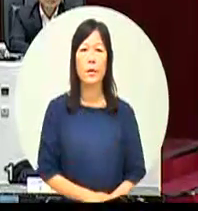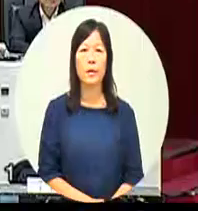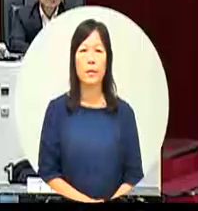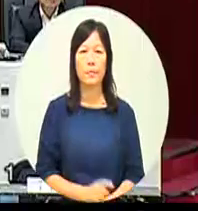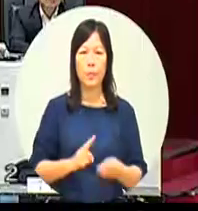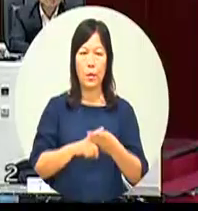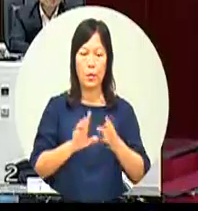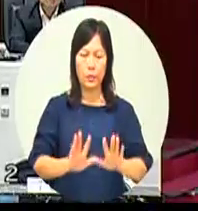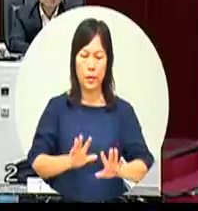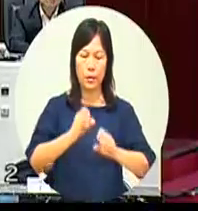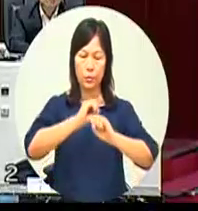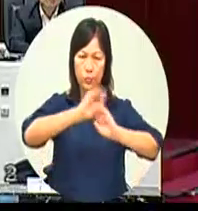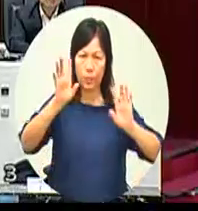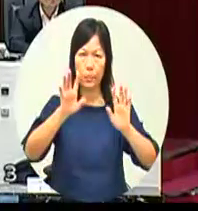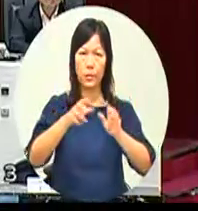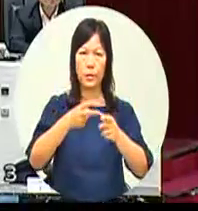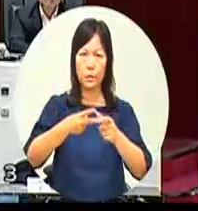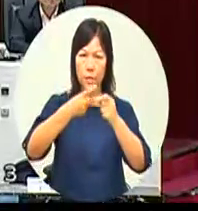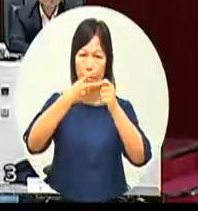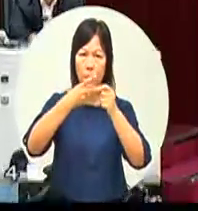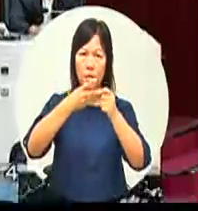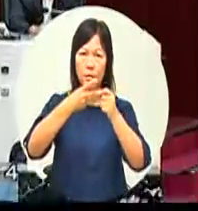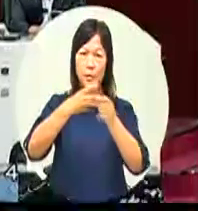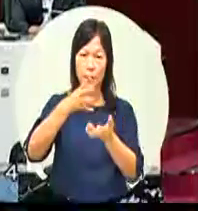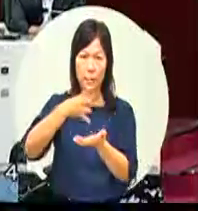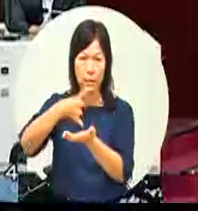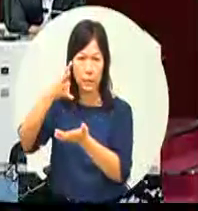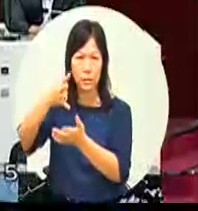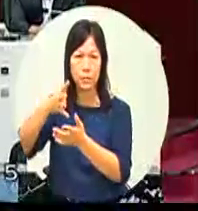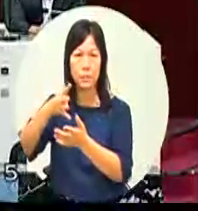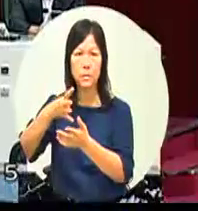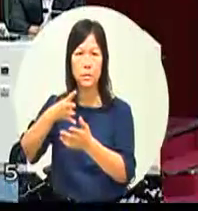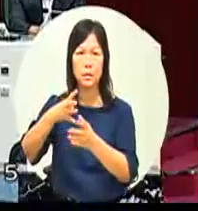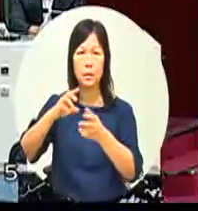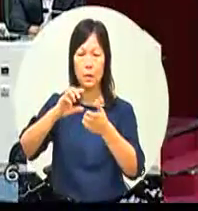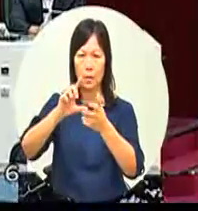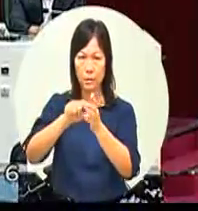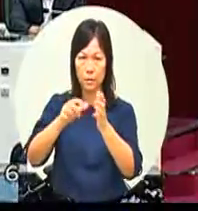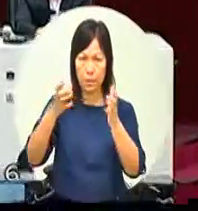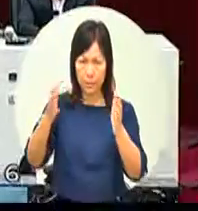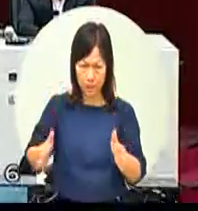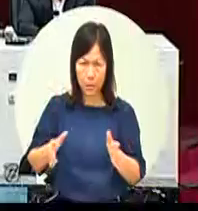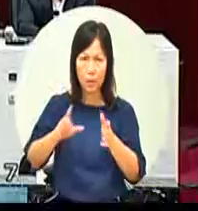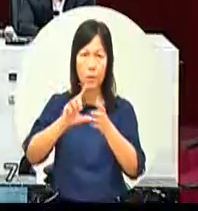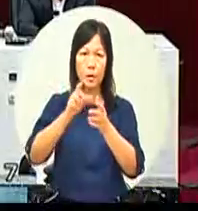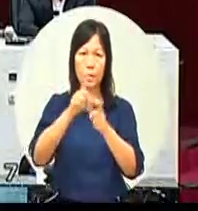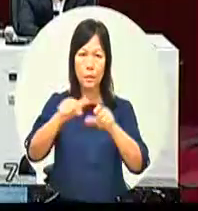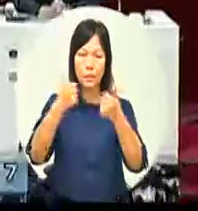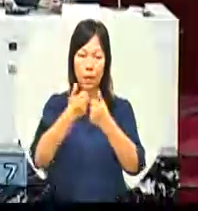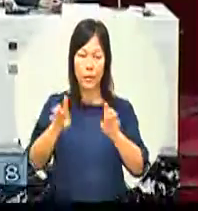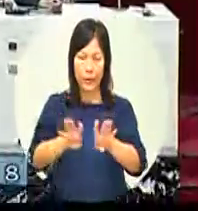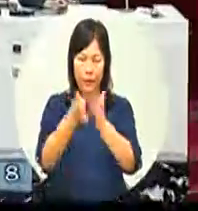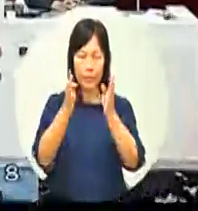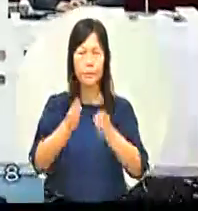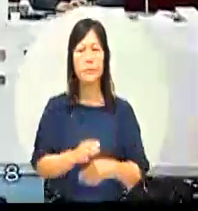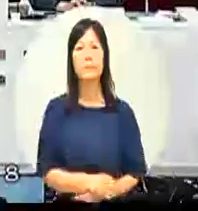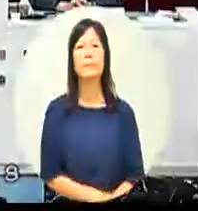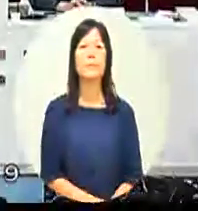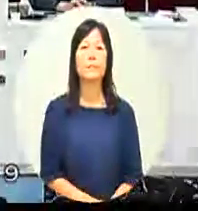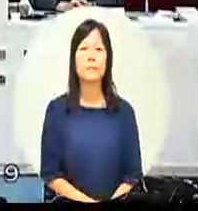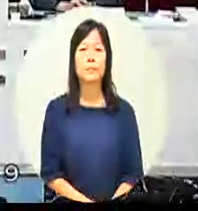席宣布第二届第四次定期大会开始。